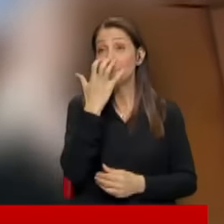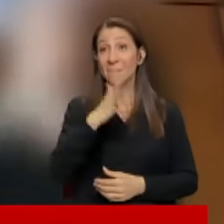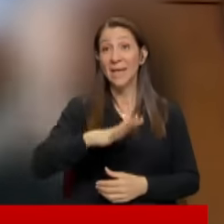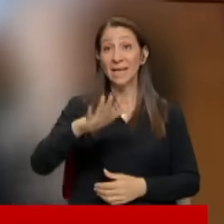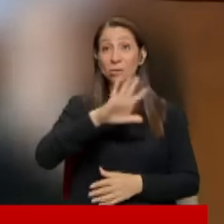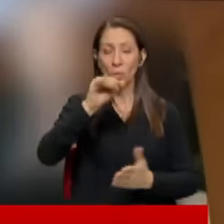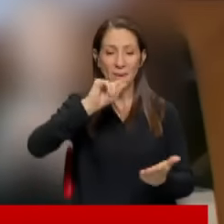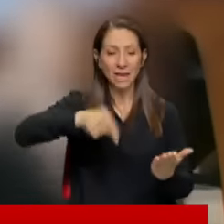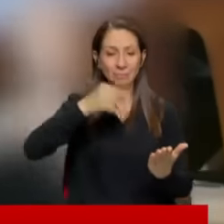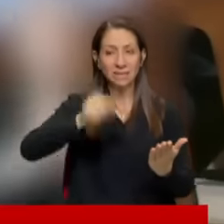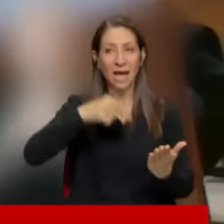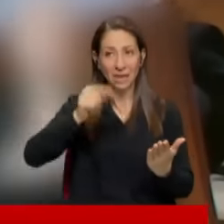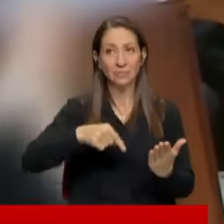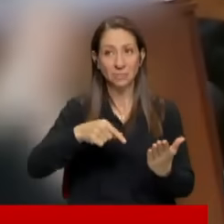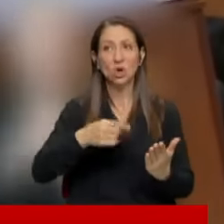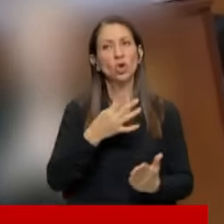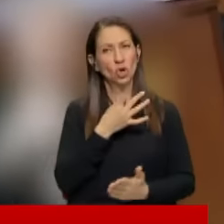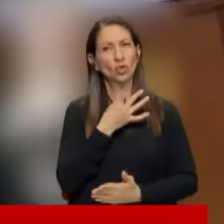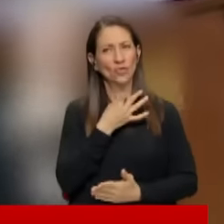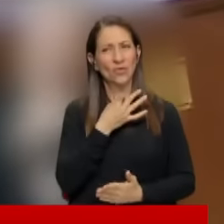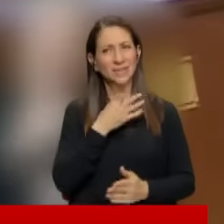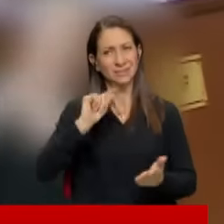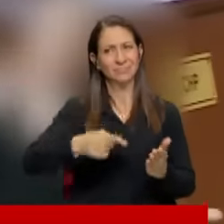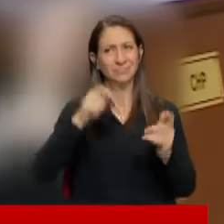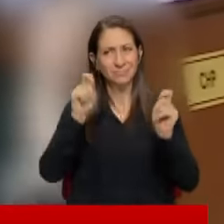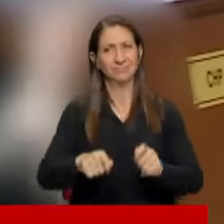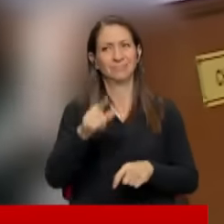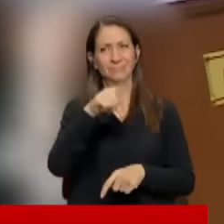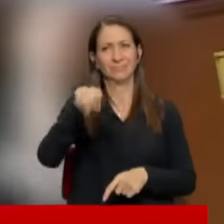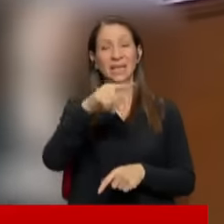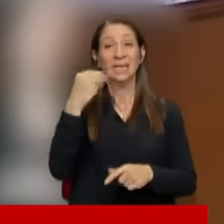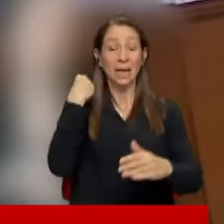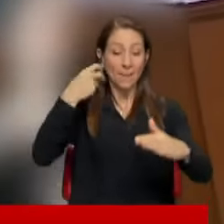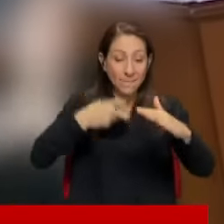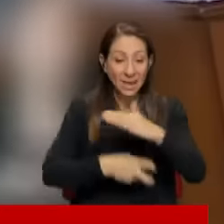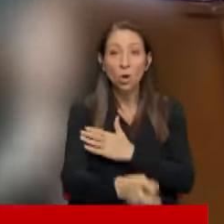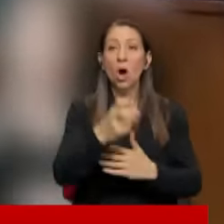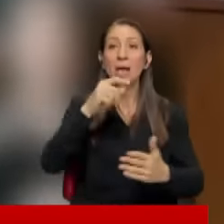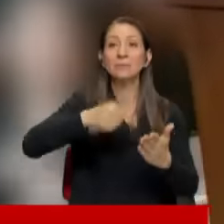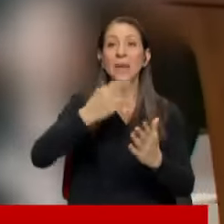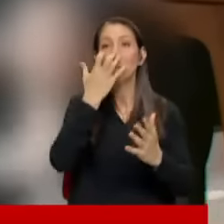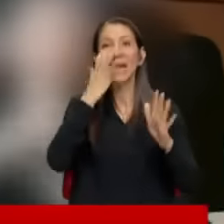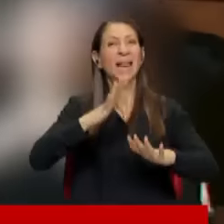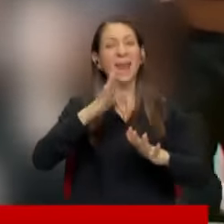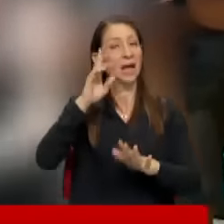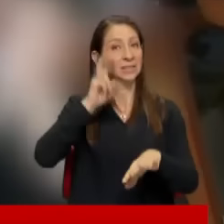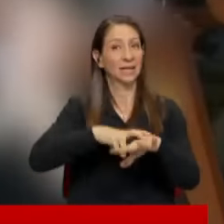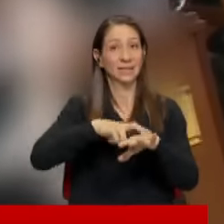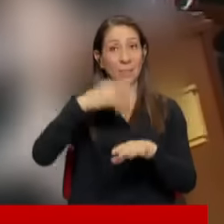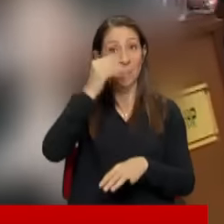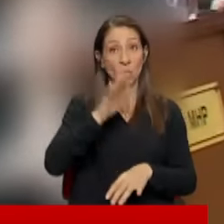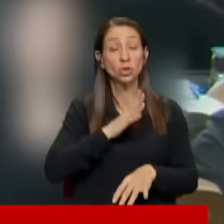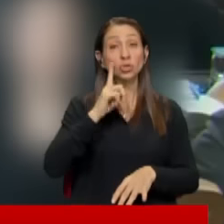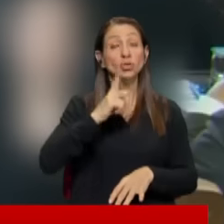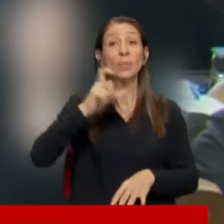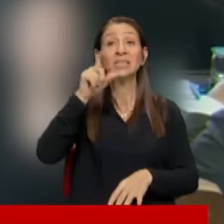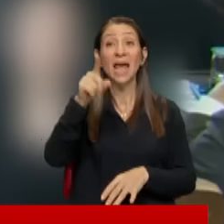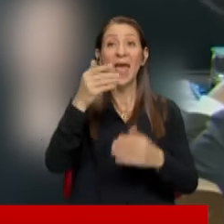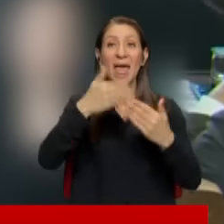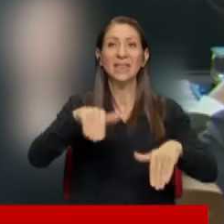tüm imzalarımızı lütfen atınız. Yeni metro hatları için bekleyen imzaları hatırlattı Ekrem İmamoğlu.